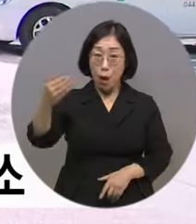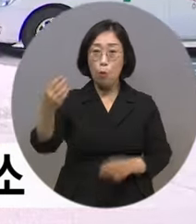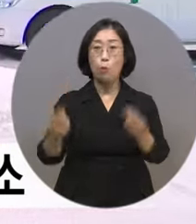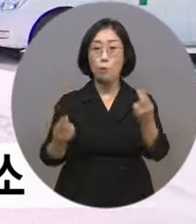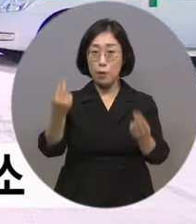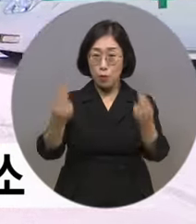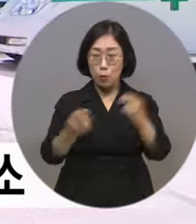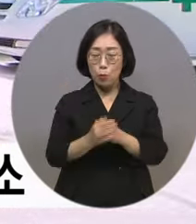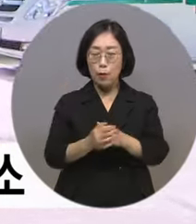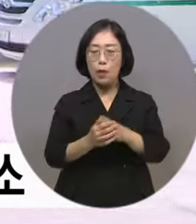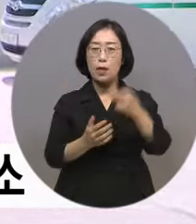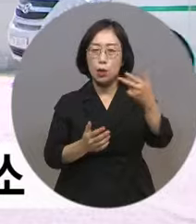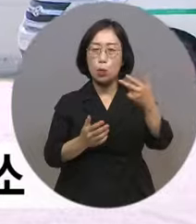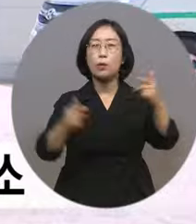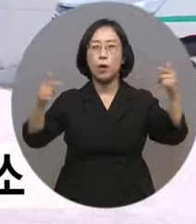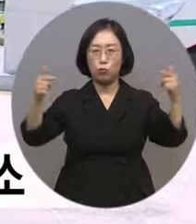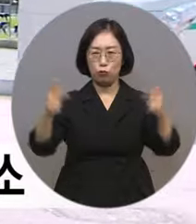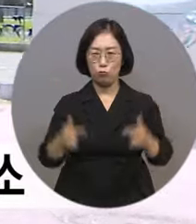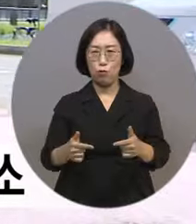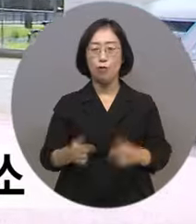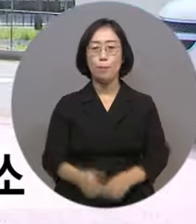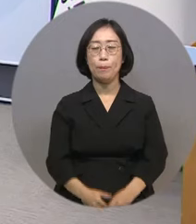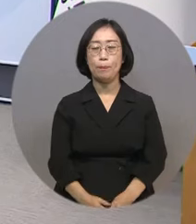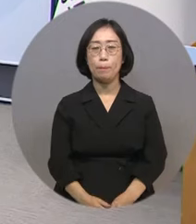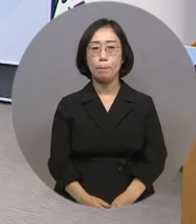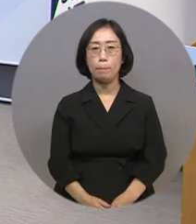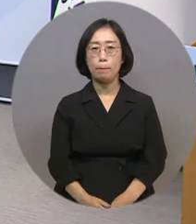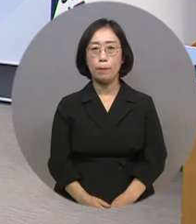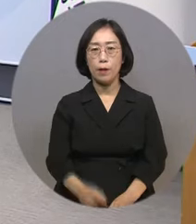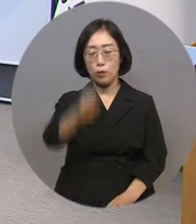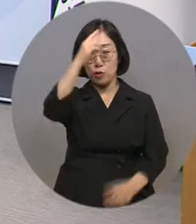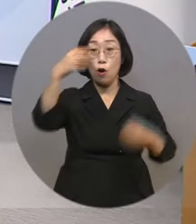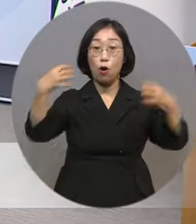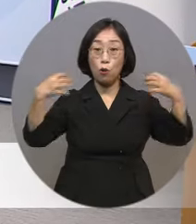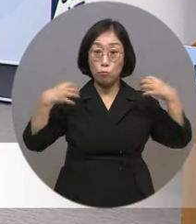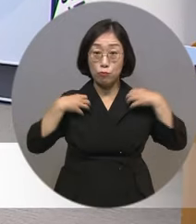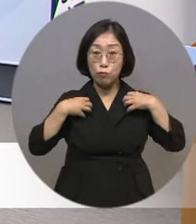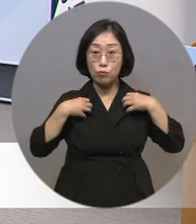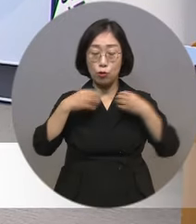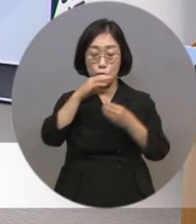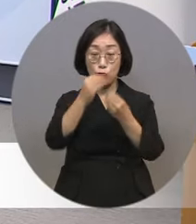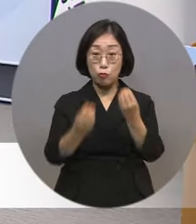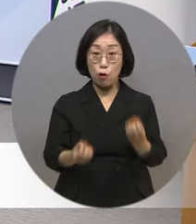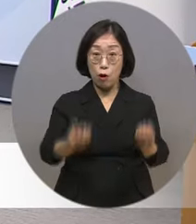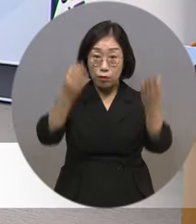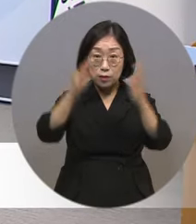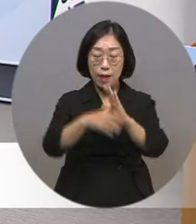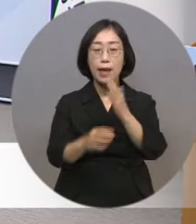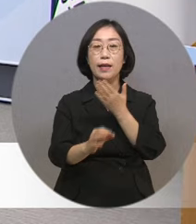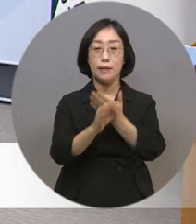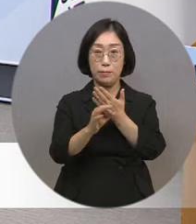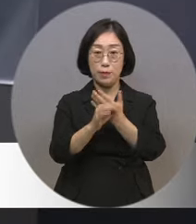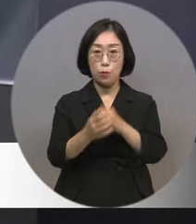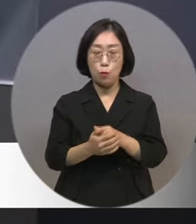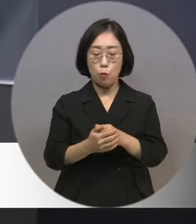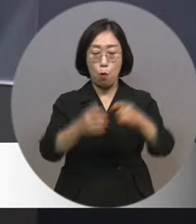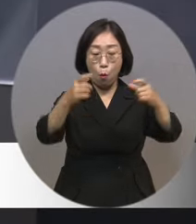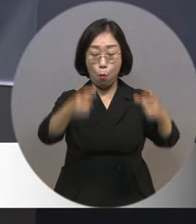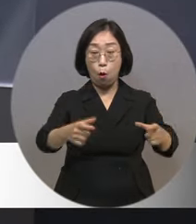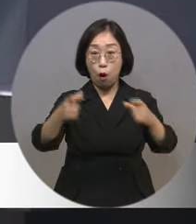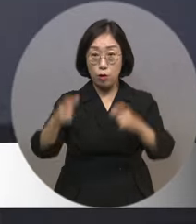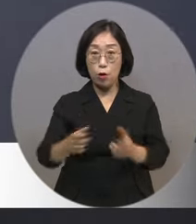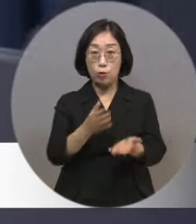비해서는 일곱 개소 적은 수준입니다 정부는 이번 주석 연휴 기간 시적으로 시행한 권역